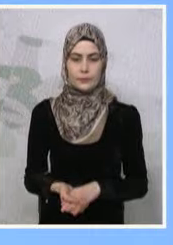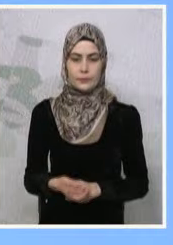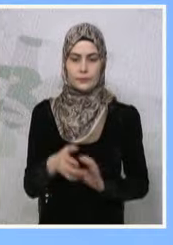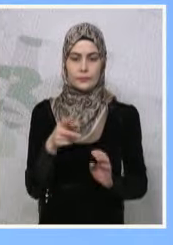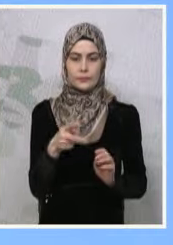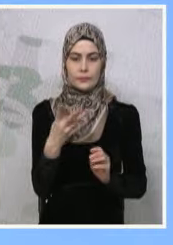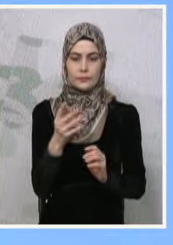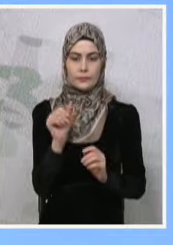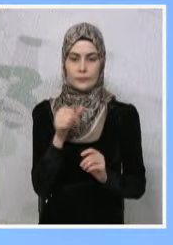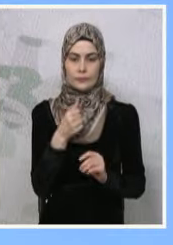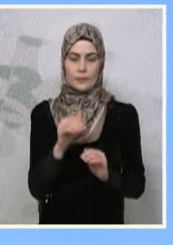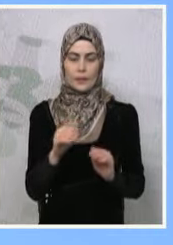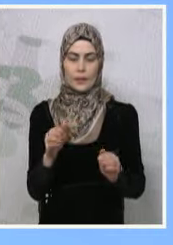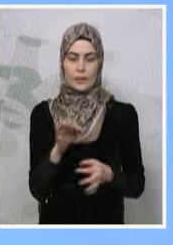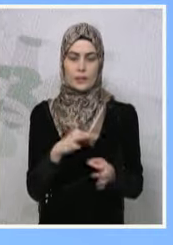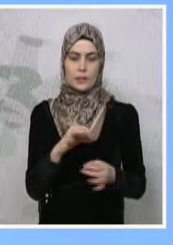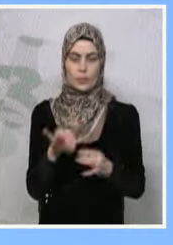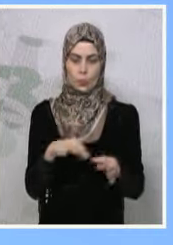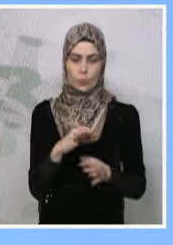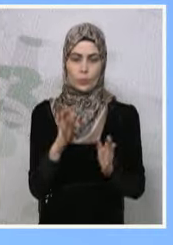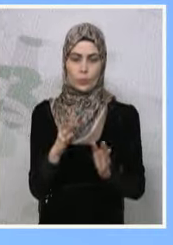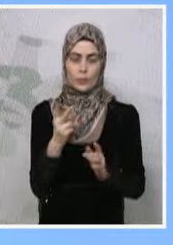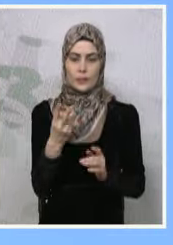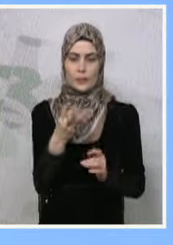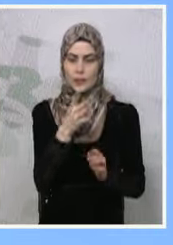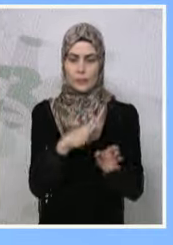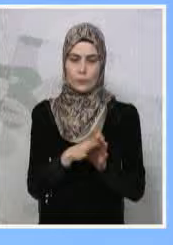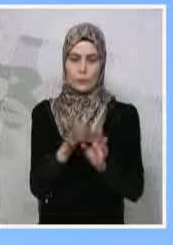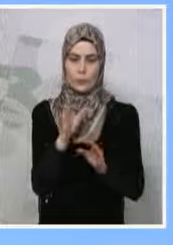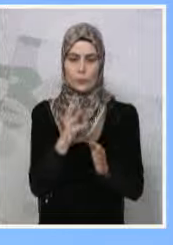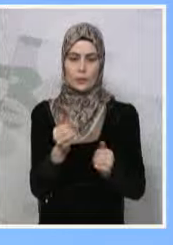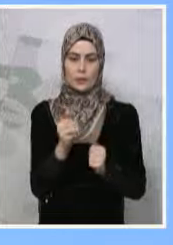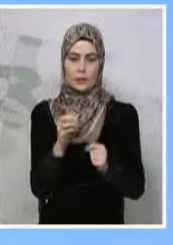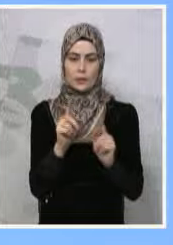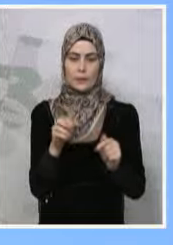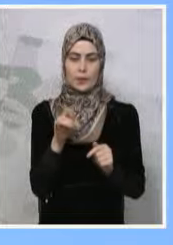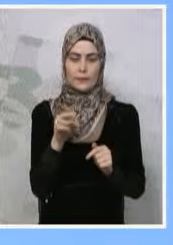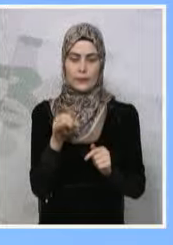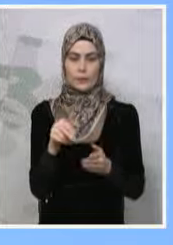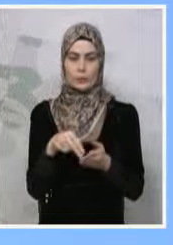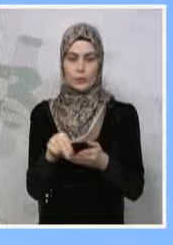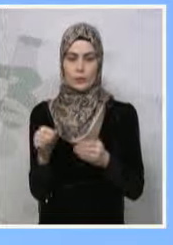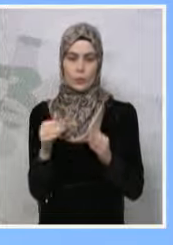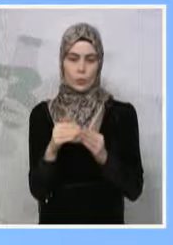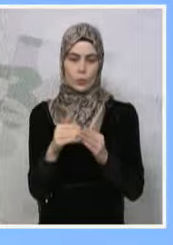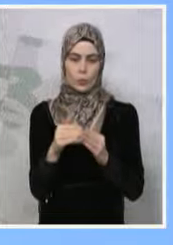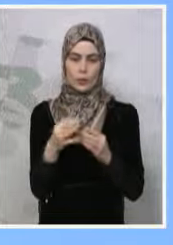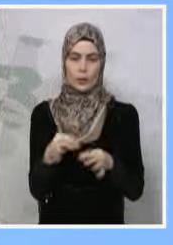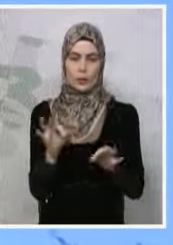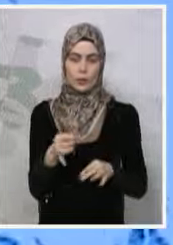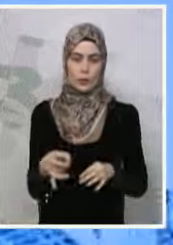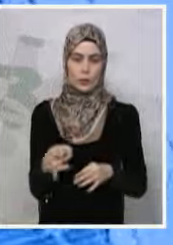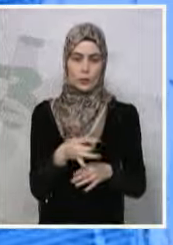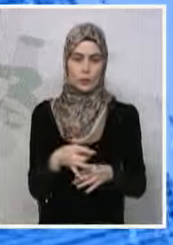В 2024 году дети-сироты, достигшие 23 лет, смогут получить сертификаты на покупку благоустроенного жилья в любом